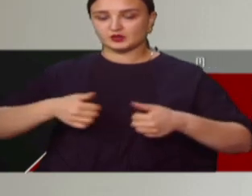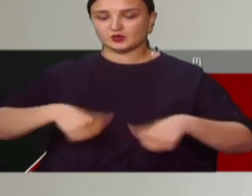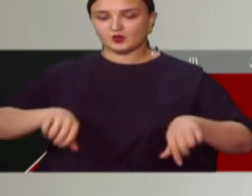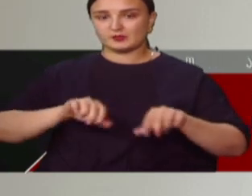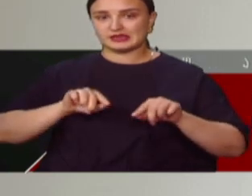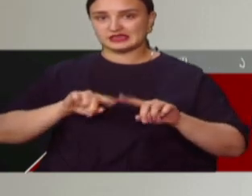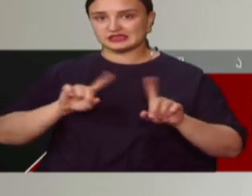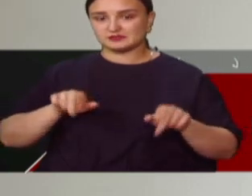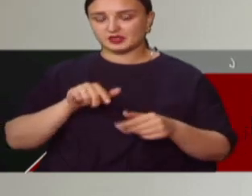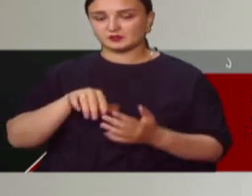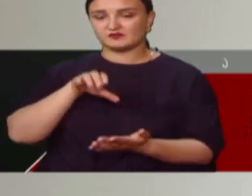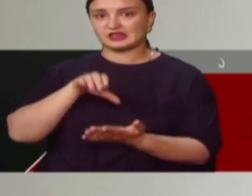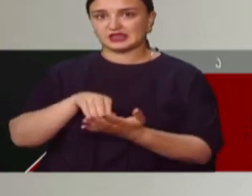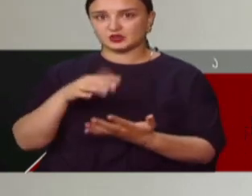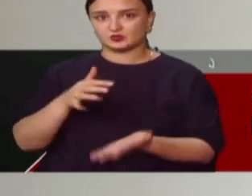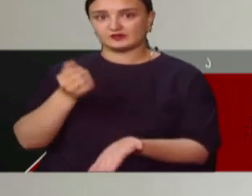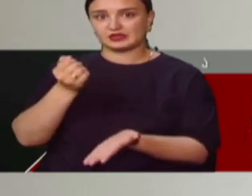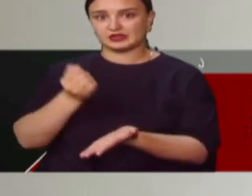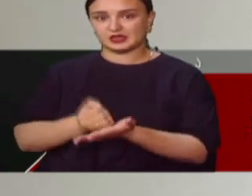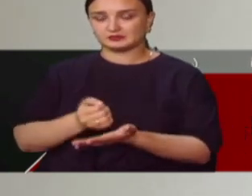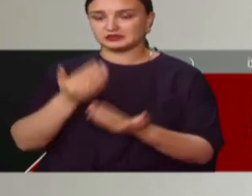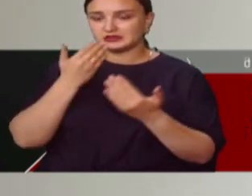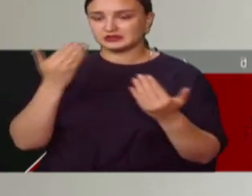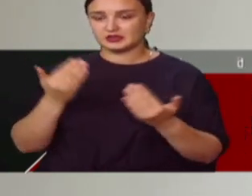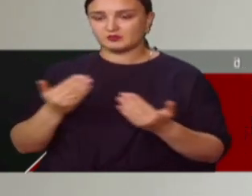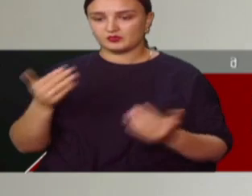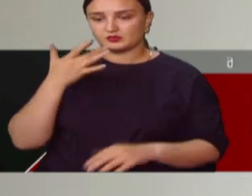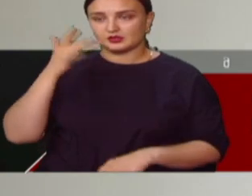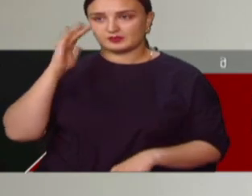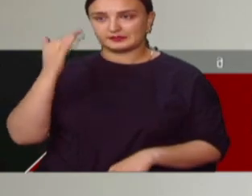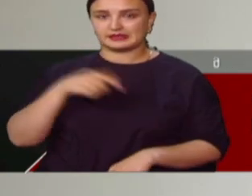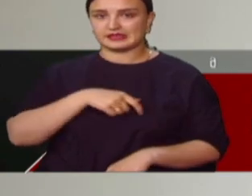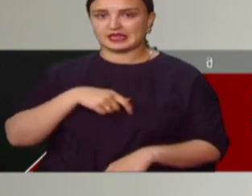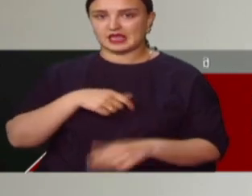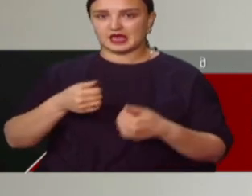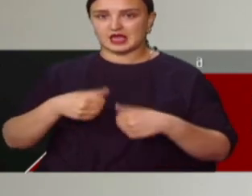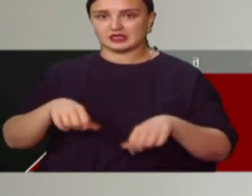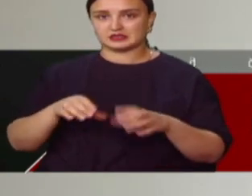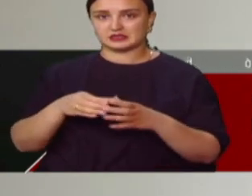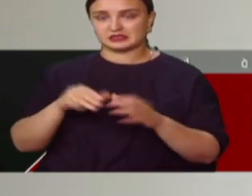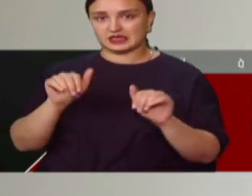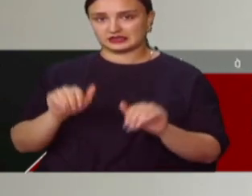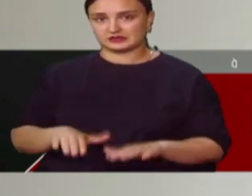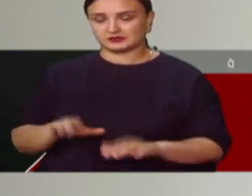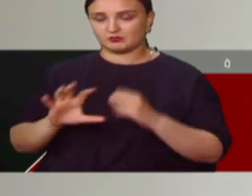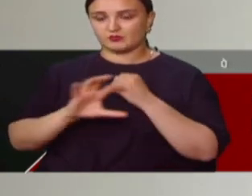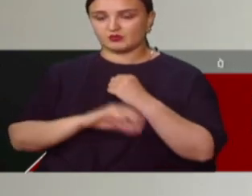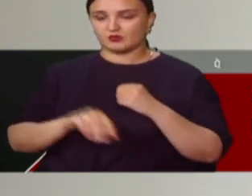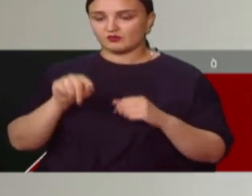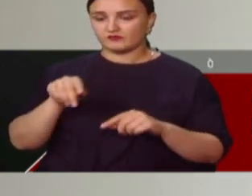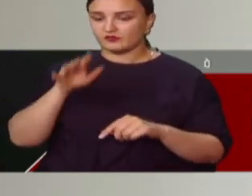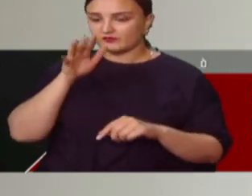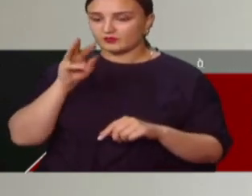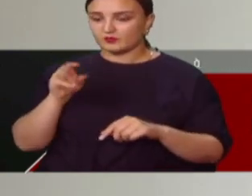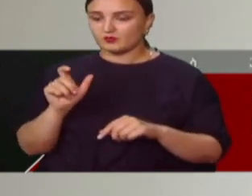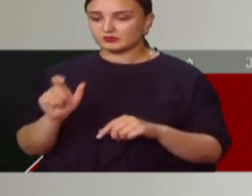ეს ტექსტი დაამტკიცეს და დამტკიცდა, საბოლოო ჯამში ამერიკის დელეგაციის გადაწყვეტილებით ბოლო მომენტში